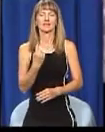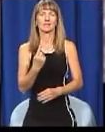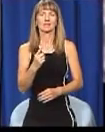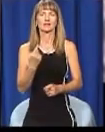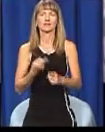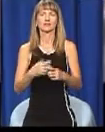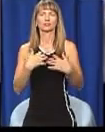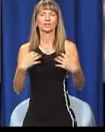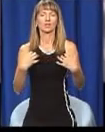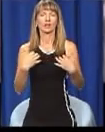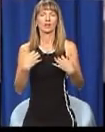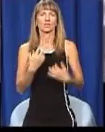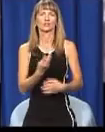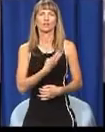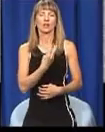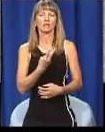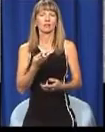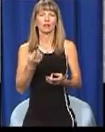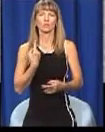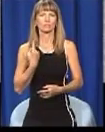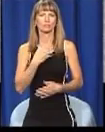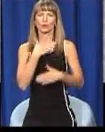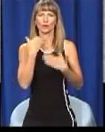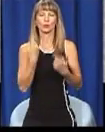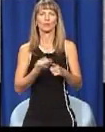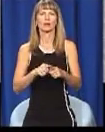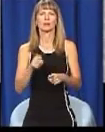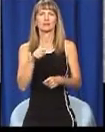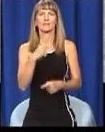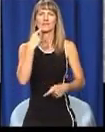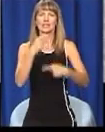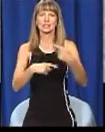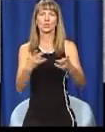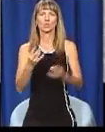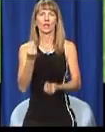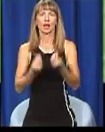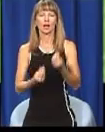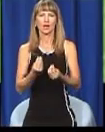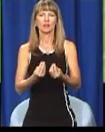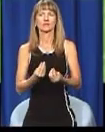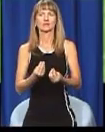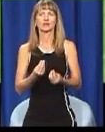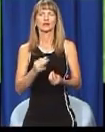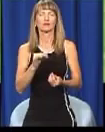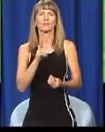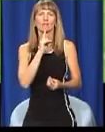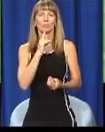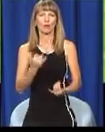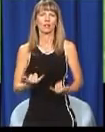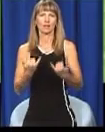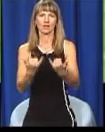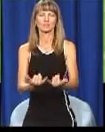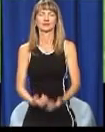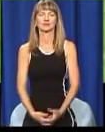це небажання залишатися на самоті, тому з ними постійно потрібно бавитися та оточувати увагою.